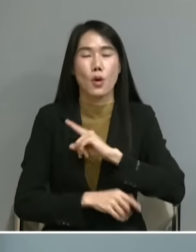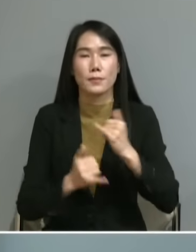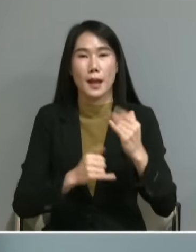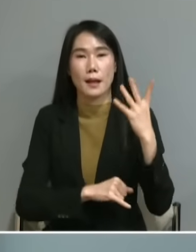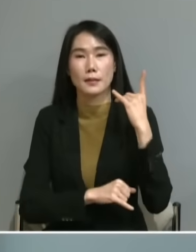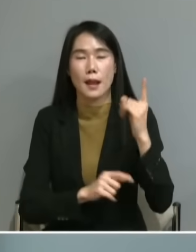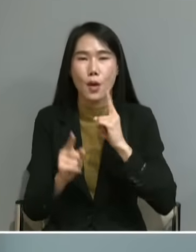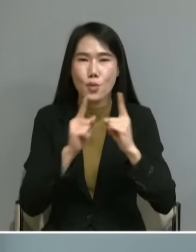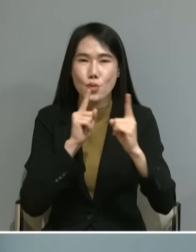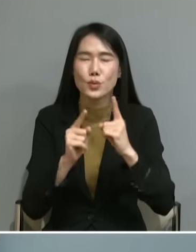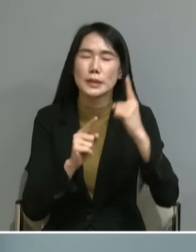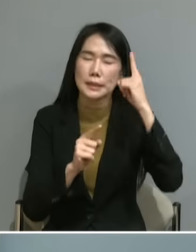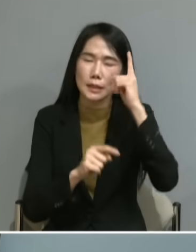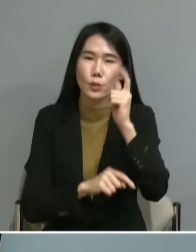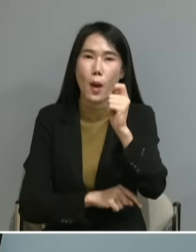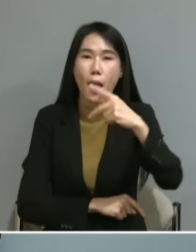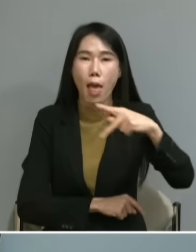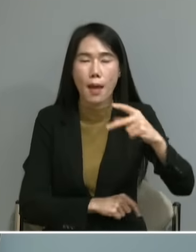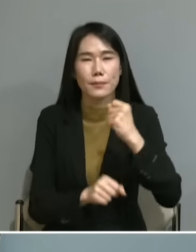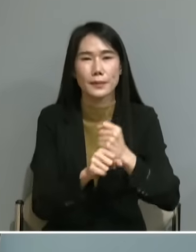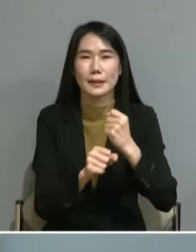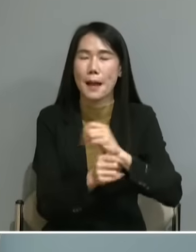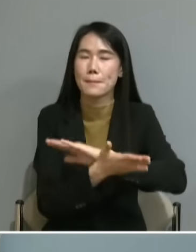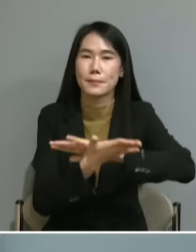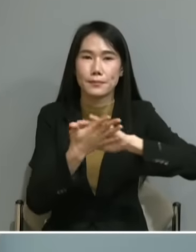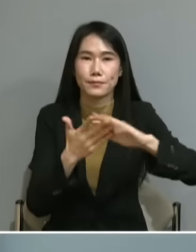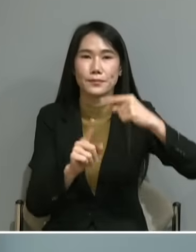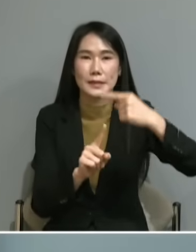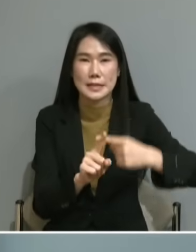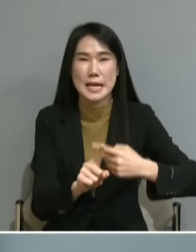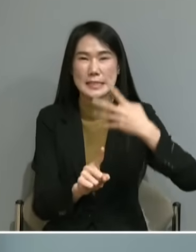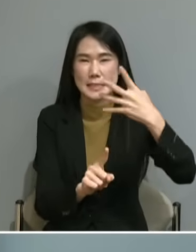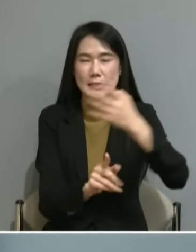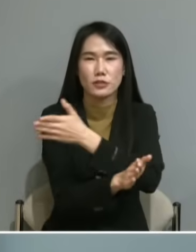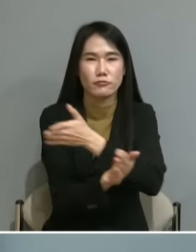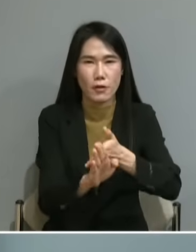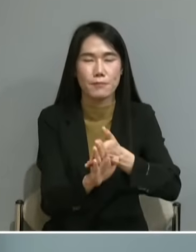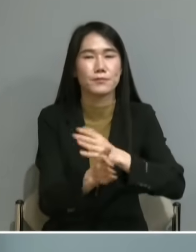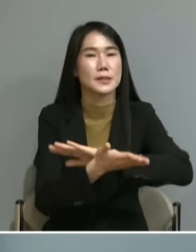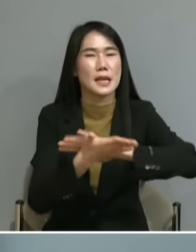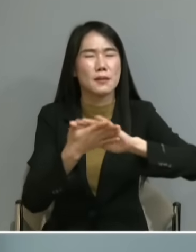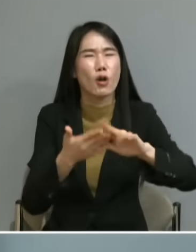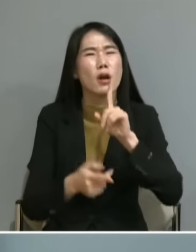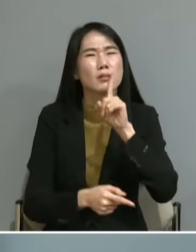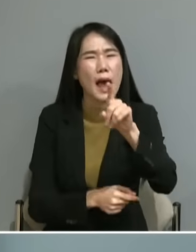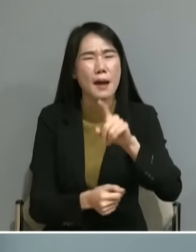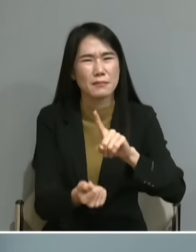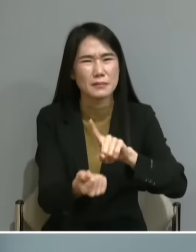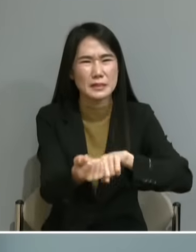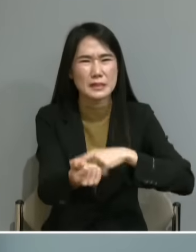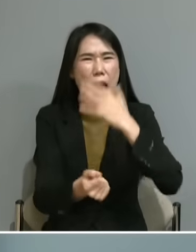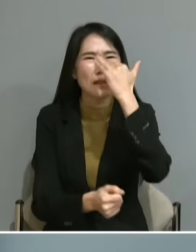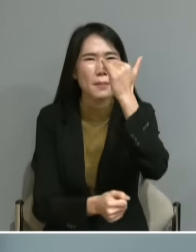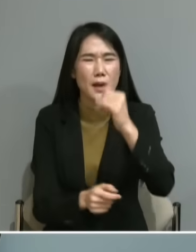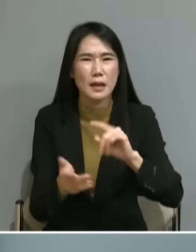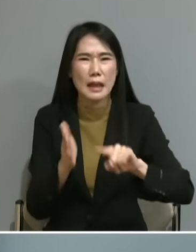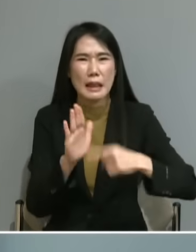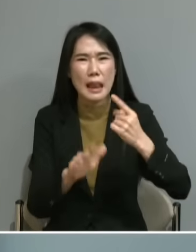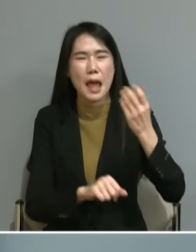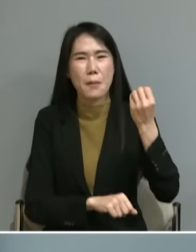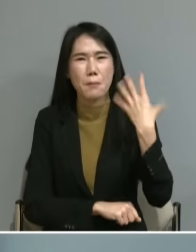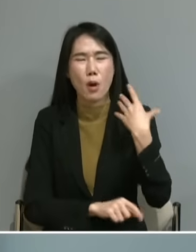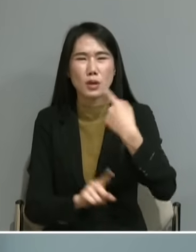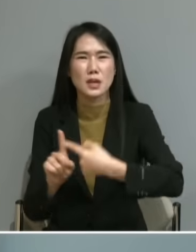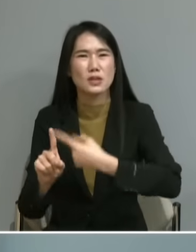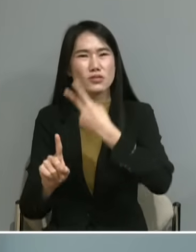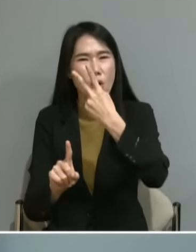เราเชื่อว่าตัวแอปพลิเคชันเนี่ยจะเสร็จในช่วงเดือนเมษายนนะครับถามว่าทำไมช้ากว่าที่กำหนดในช่วงต้นที่เรากำหนดไว้เดือนกุมภ